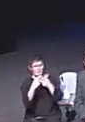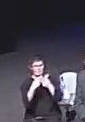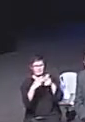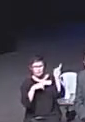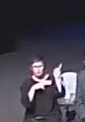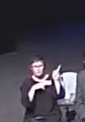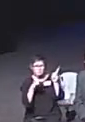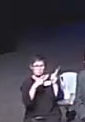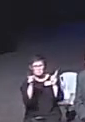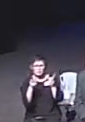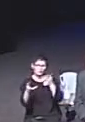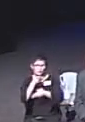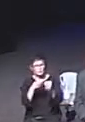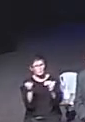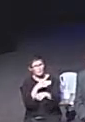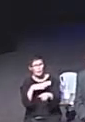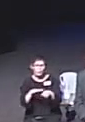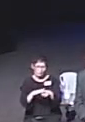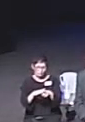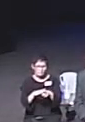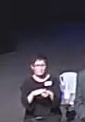mitä sitten ikinä sosiaalista mediaa käytätte.